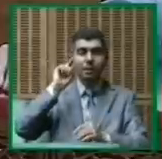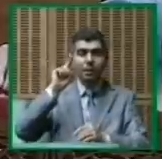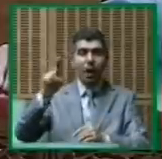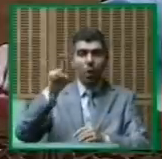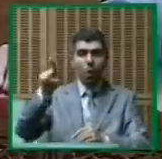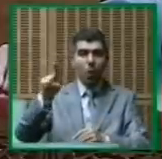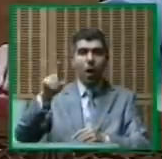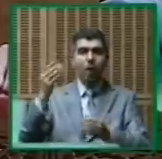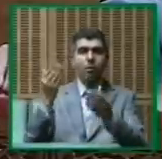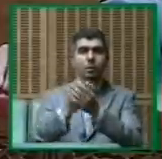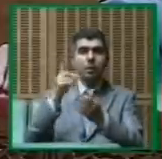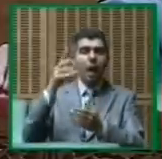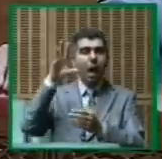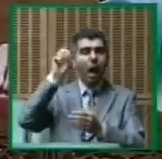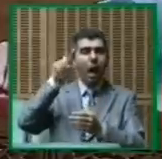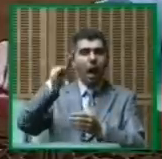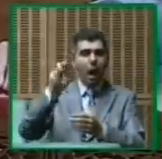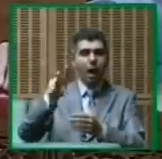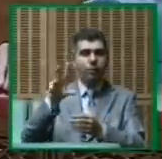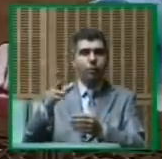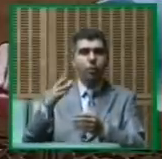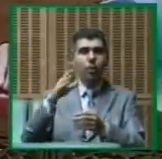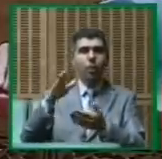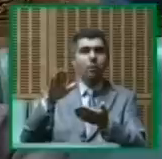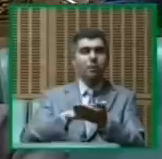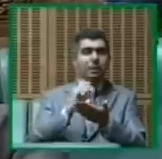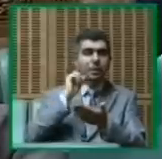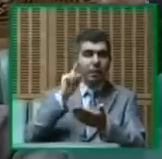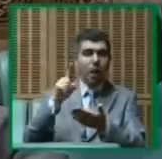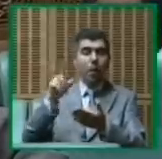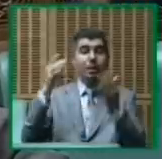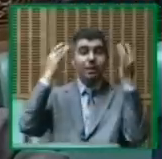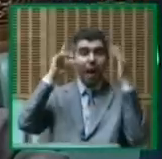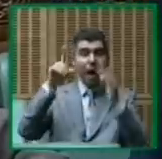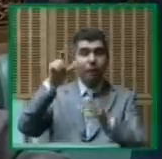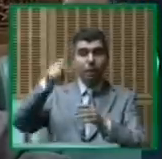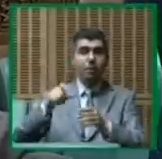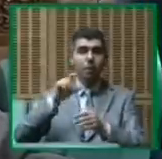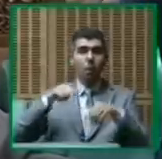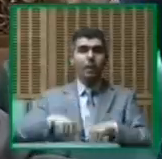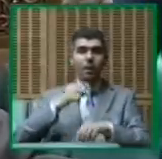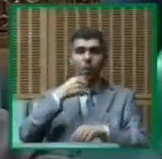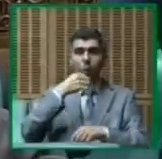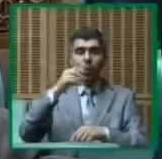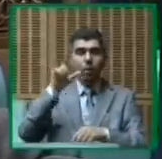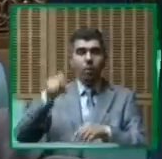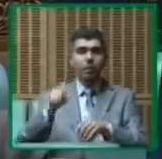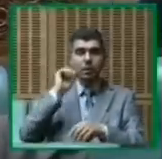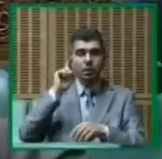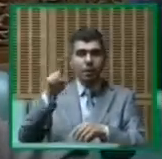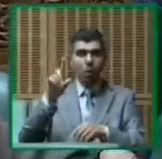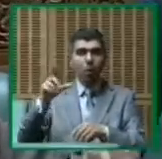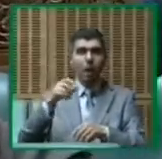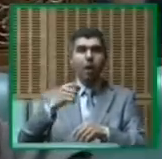الفقيه الصبيحي معروفة على الصعيد الوطني والدولي، ورجل ديال الثقافة. إذا الله يجازيك بخير ما فهمتيش السؤال ديالي. أنا